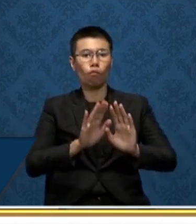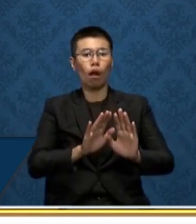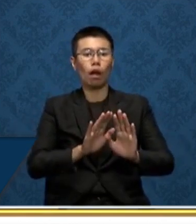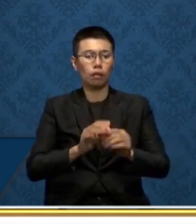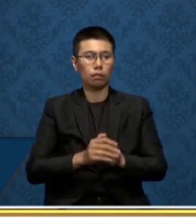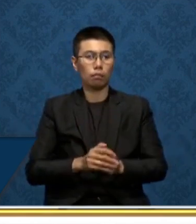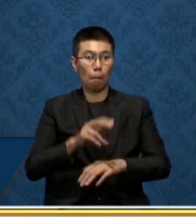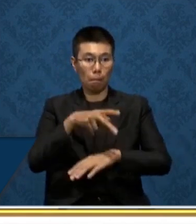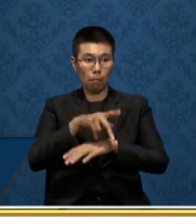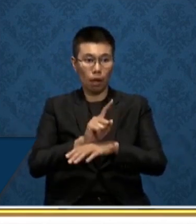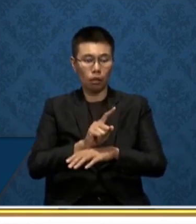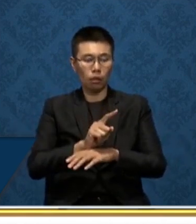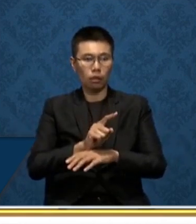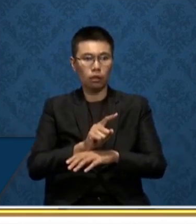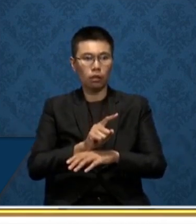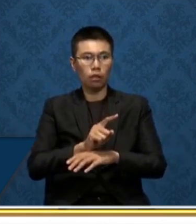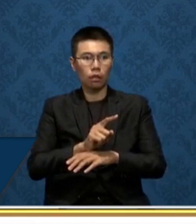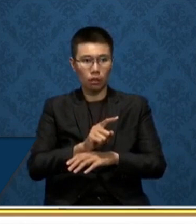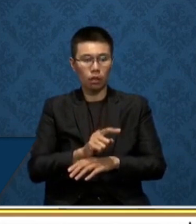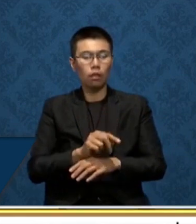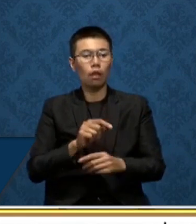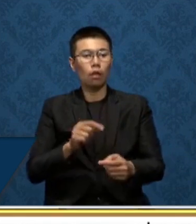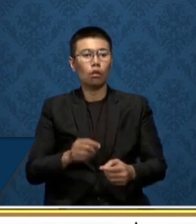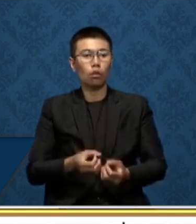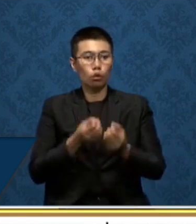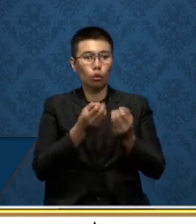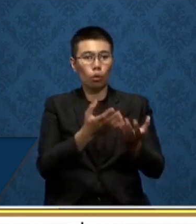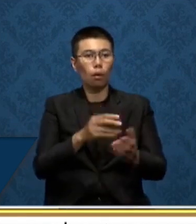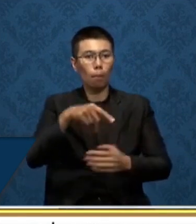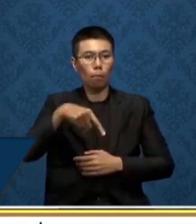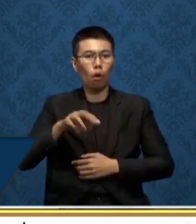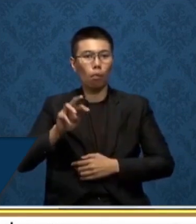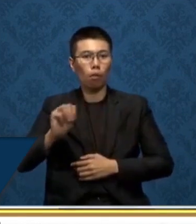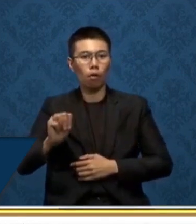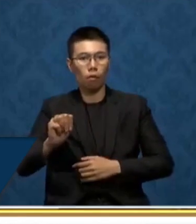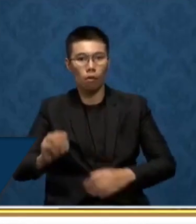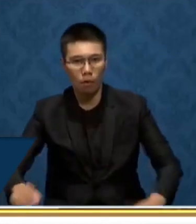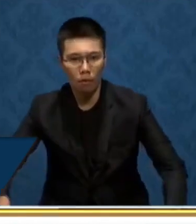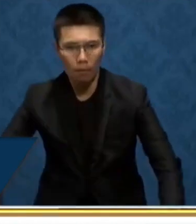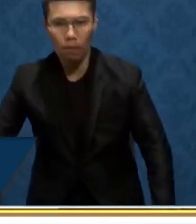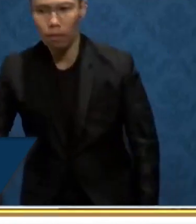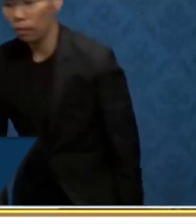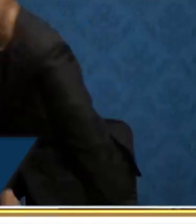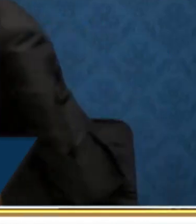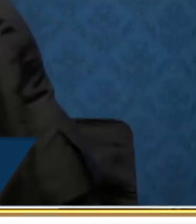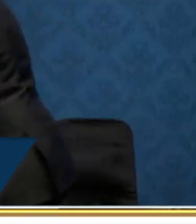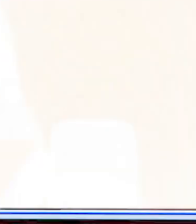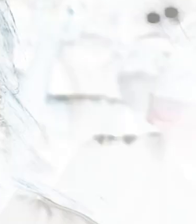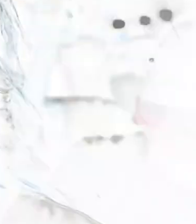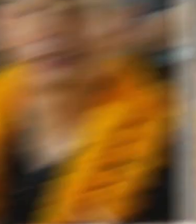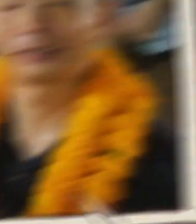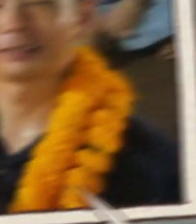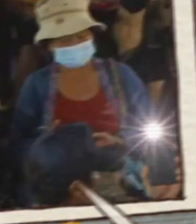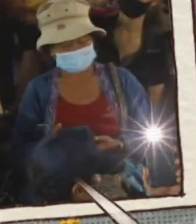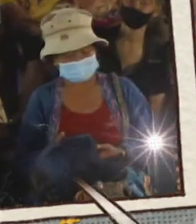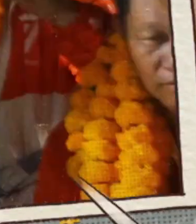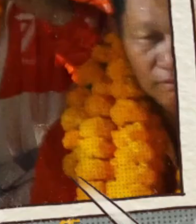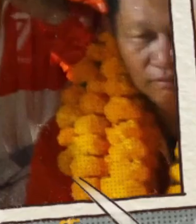านส่งข้อความถึงทางพม.ให้ด้วยนะครับขอบคุณมากครับสวัสดีครับ ครับขอบคุณครับ